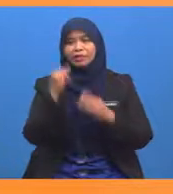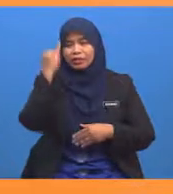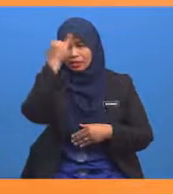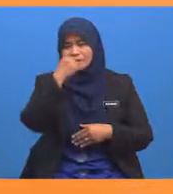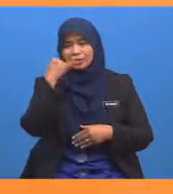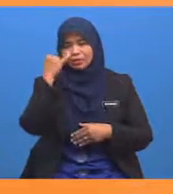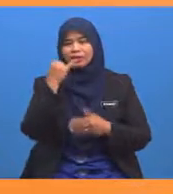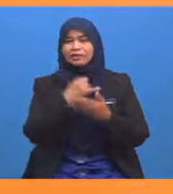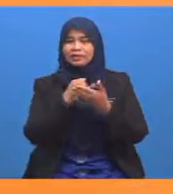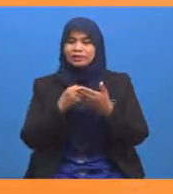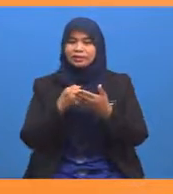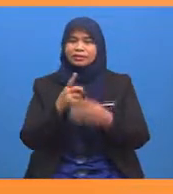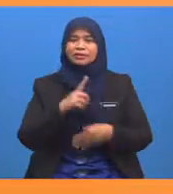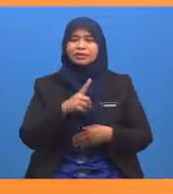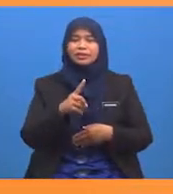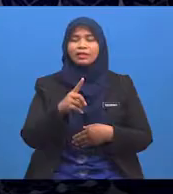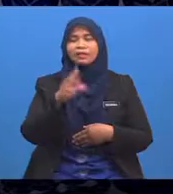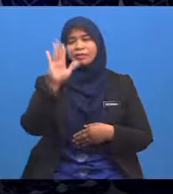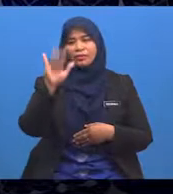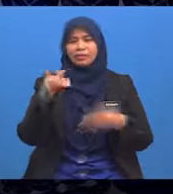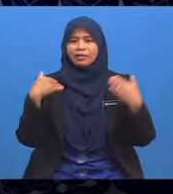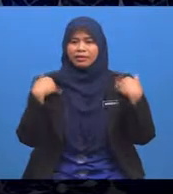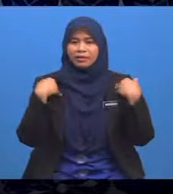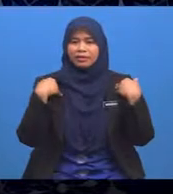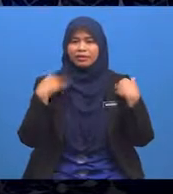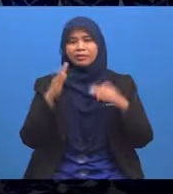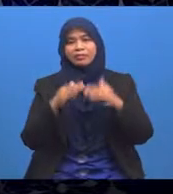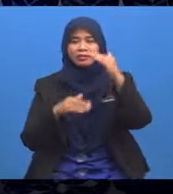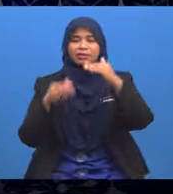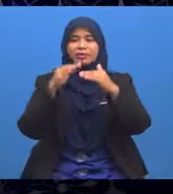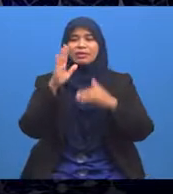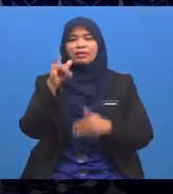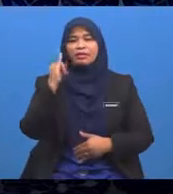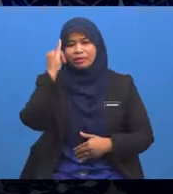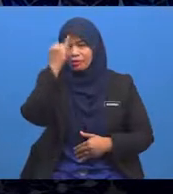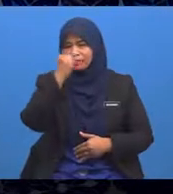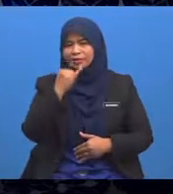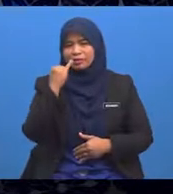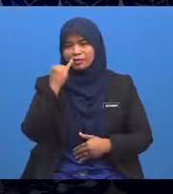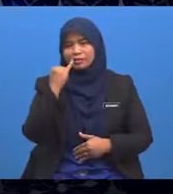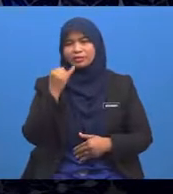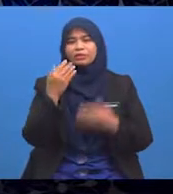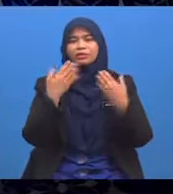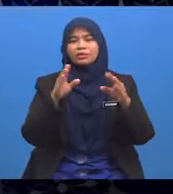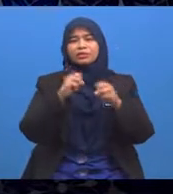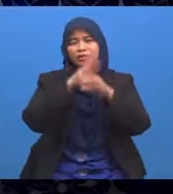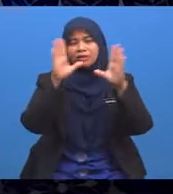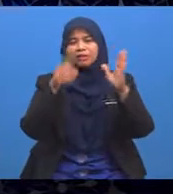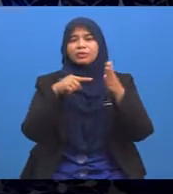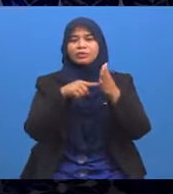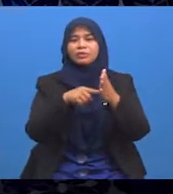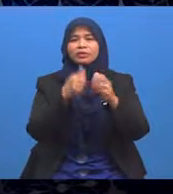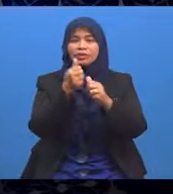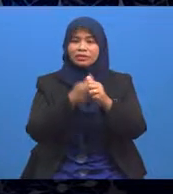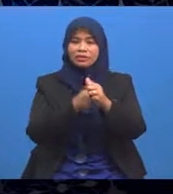kesenian Islam yang berada di situ. Bangunannya yang tersergam indah sudah jelas menunjukkan